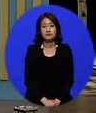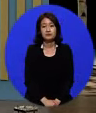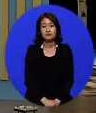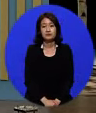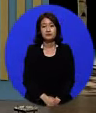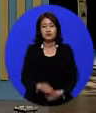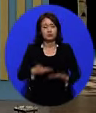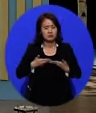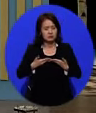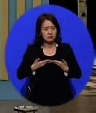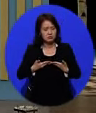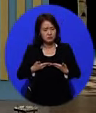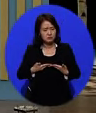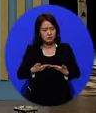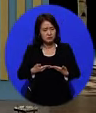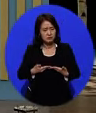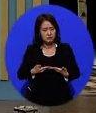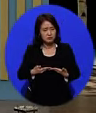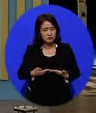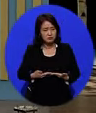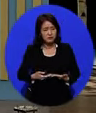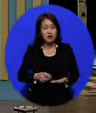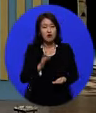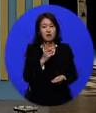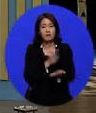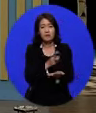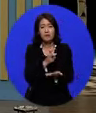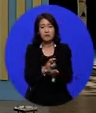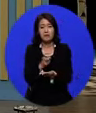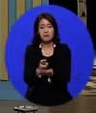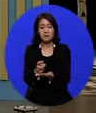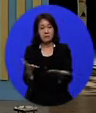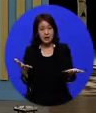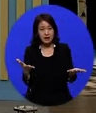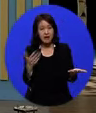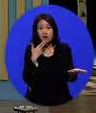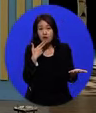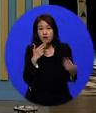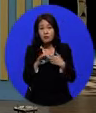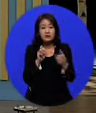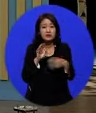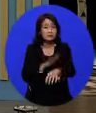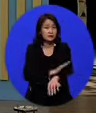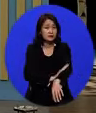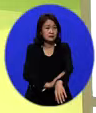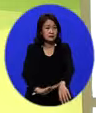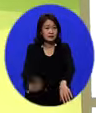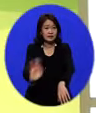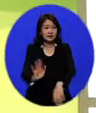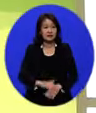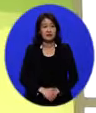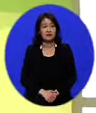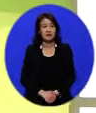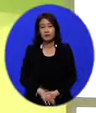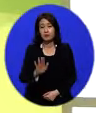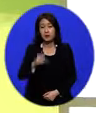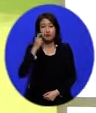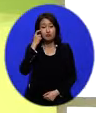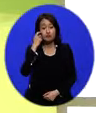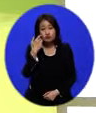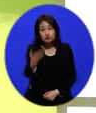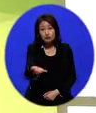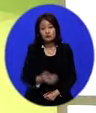굉장히 신중형이에요. 서론, 본론, 결론이 나오지 않으면 대답을 잘 안 해요. 자, 이런 친구한테, 자, 질문을